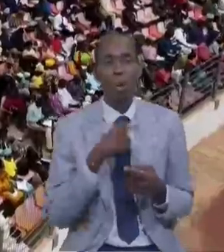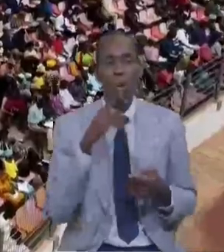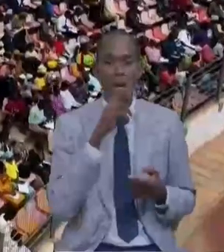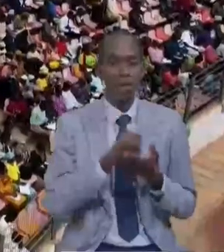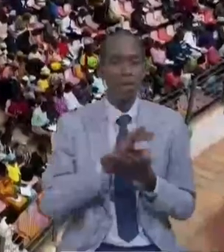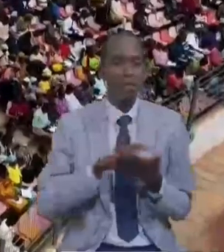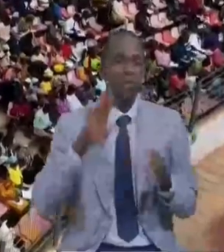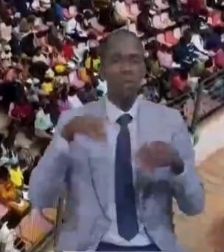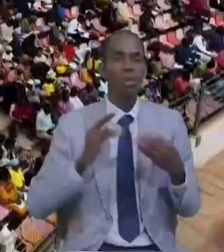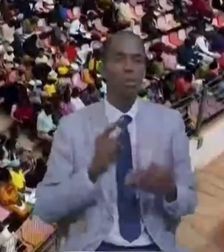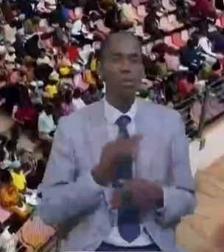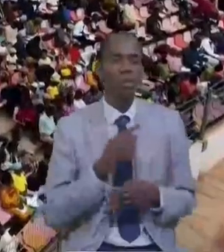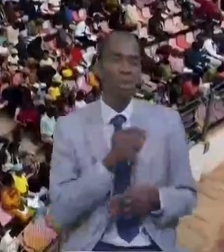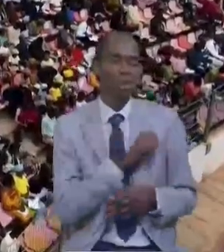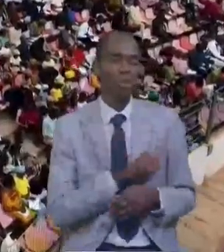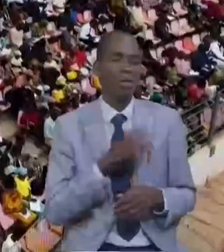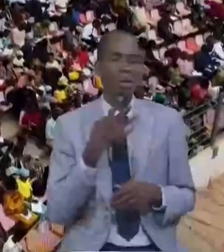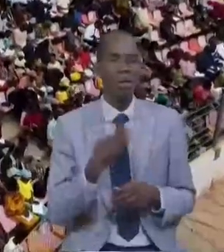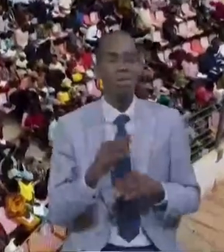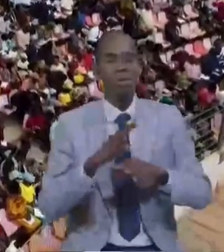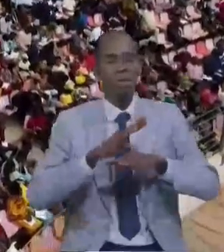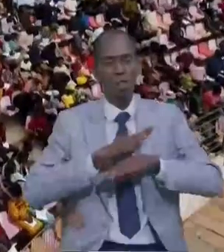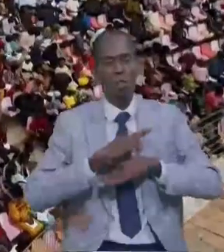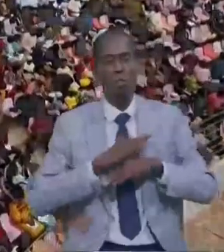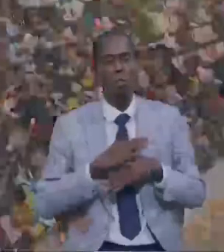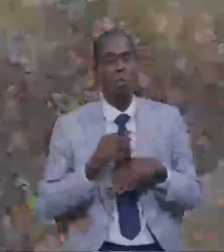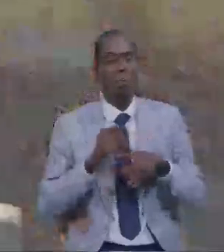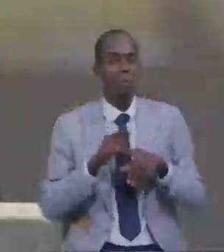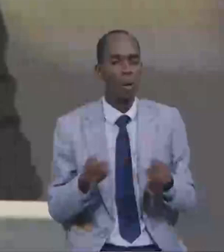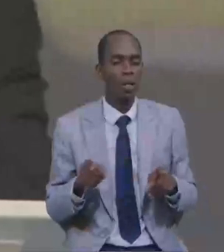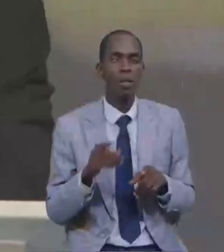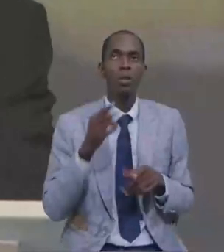gain. 1 Timothée 6, verset 6.